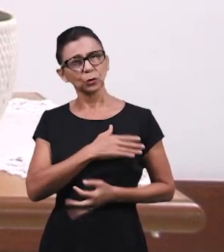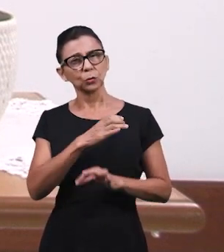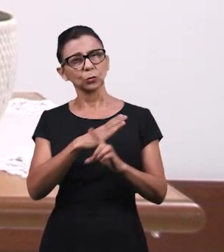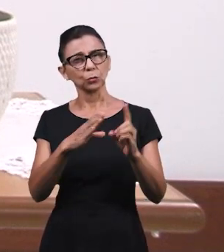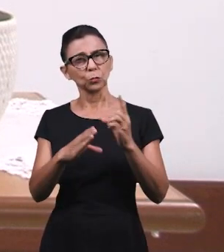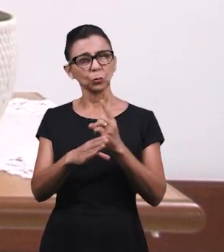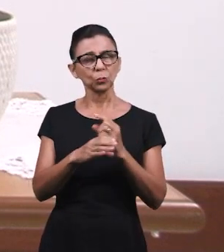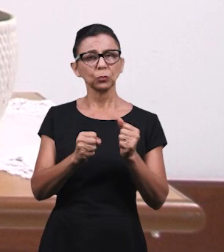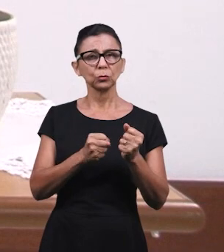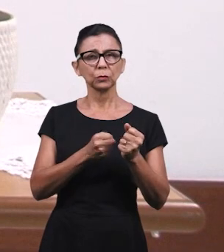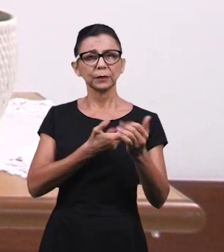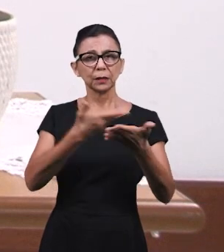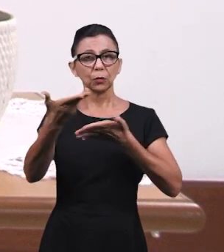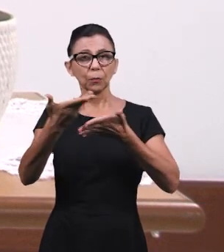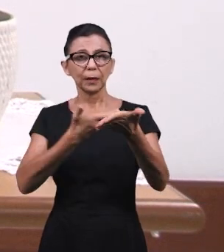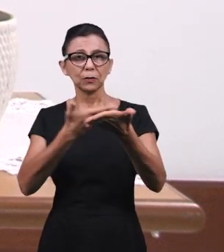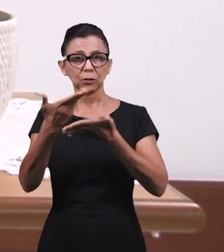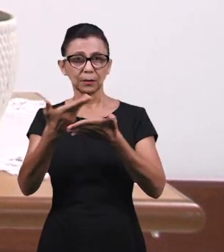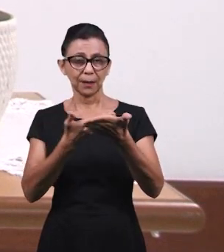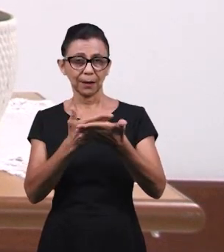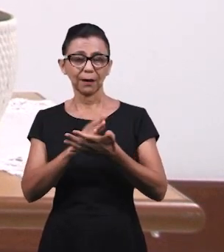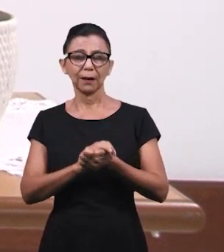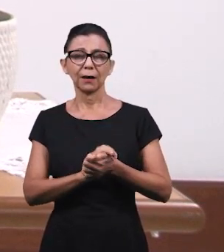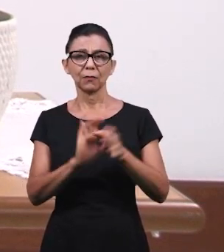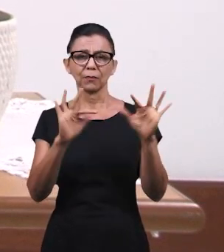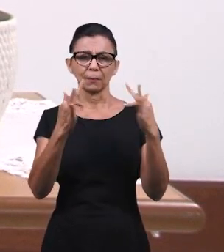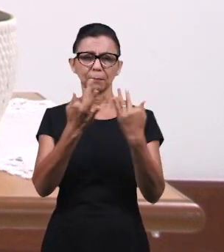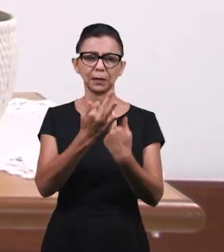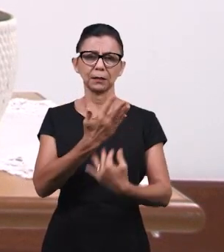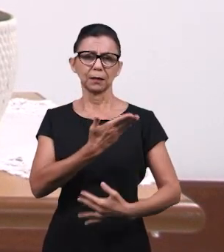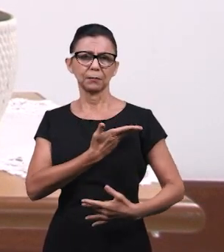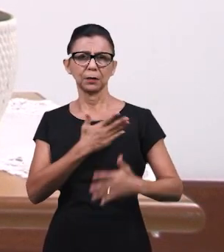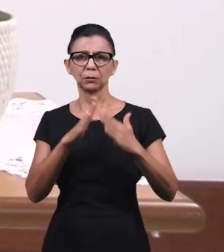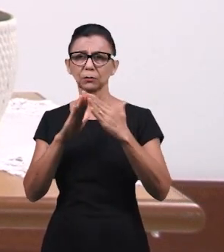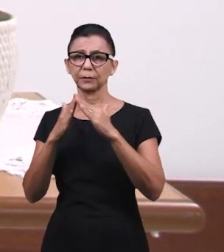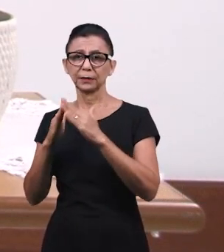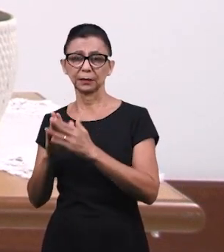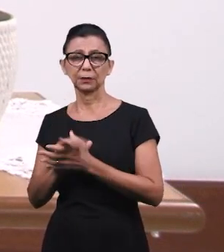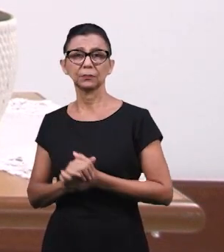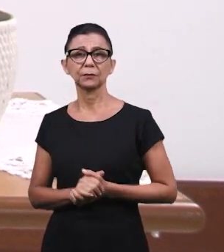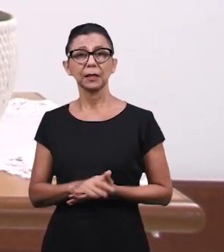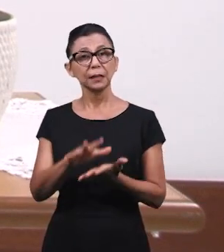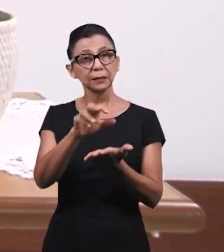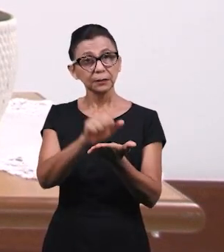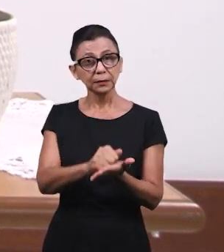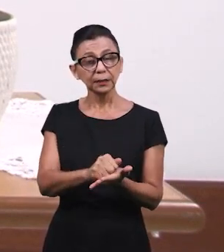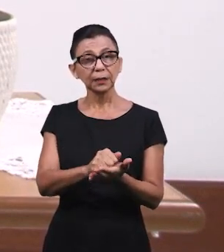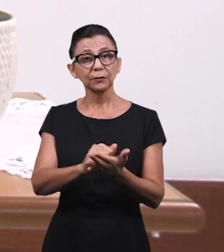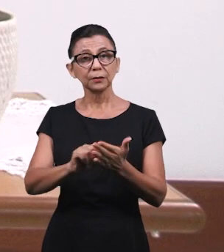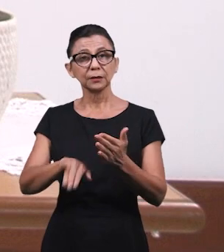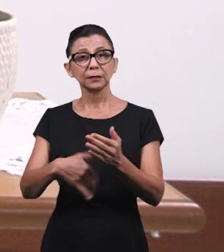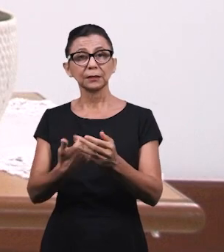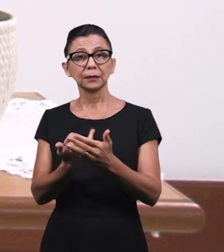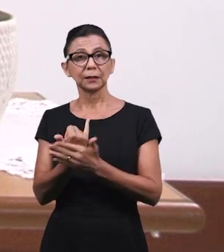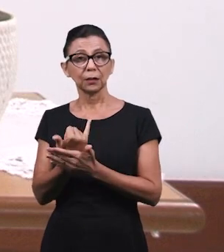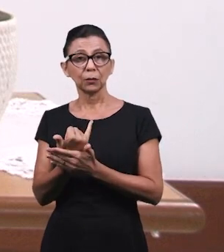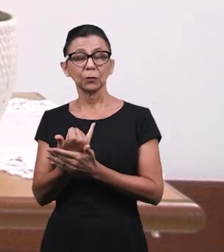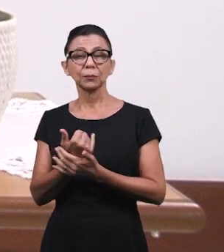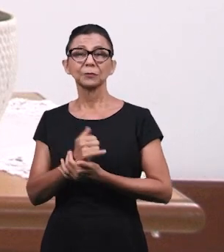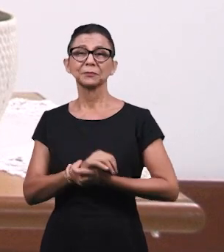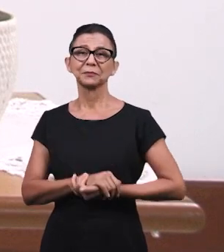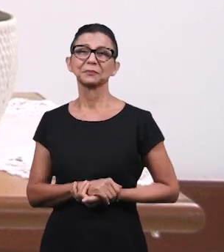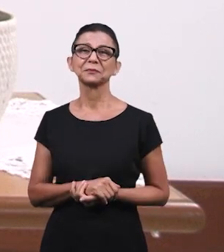вашими родными, друзьями. Этим линком пересылайте им. И мы будем пребывать в